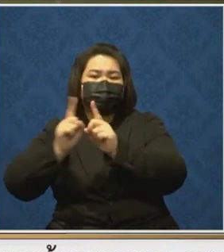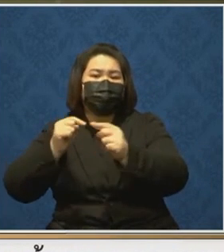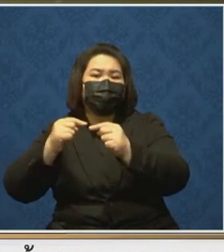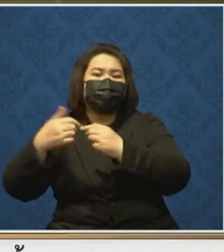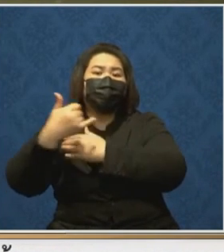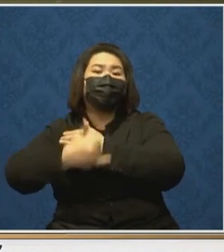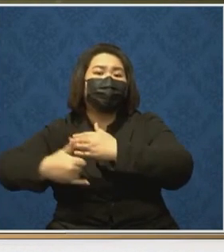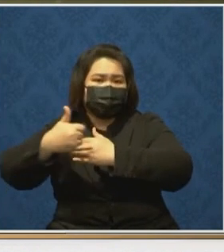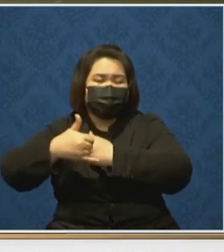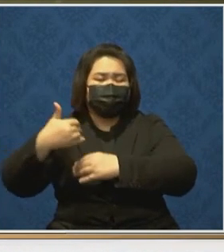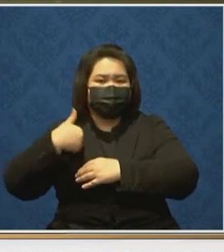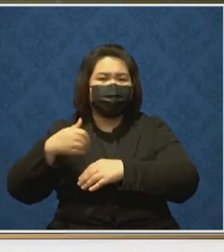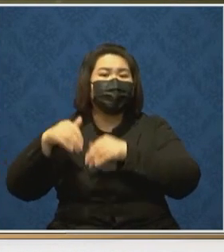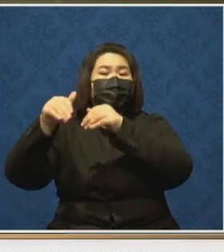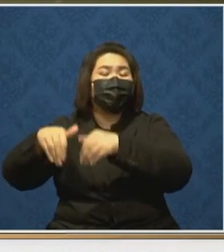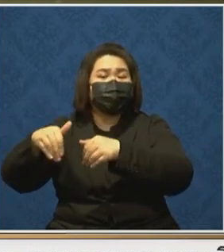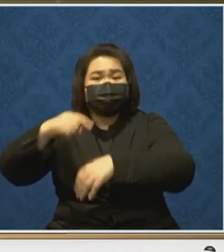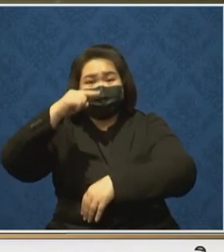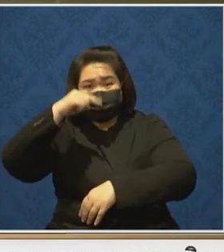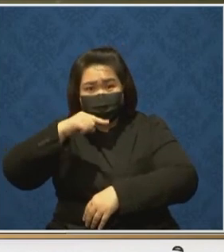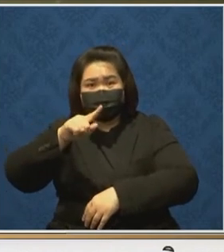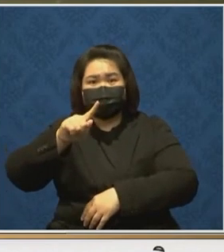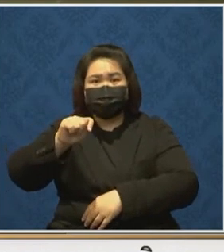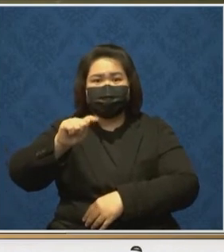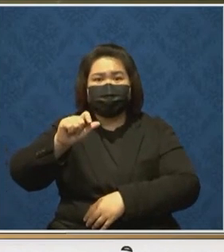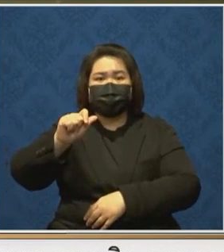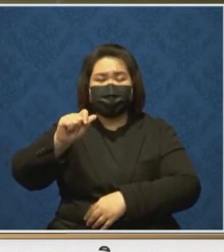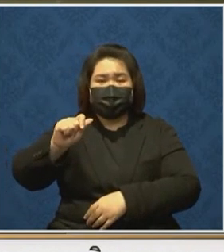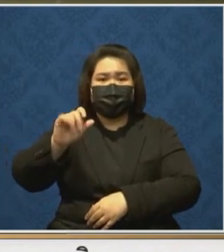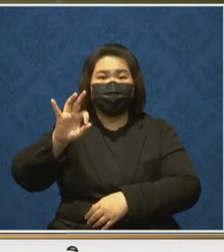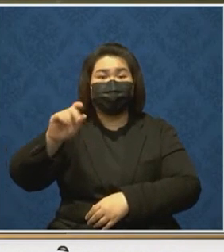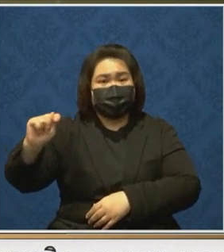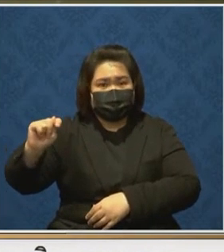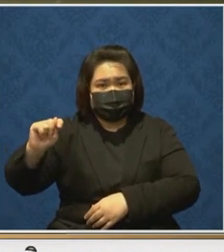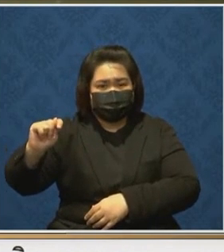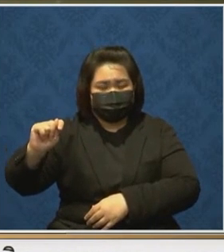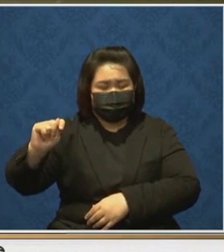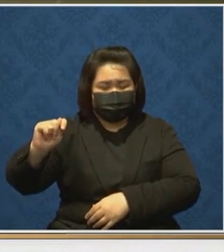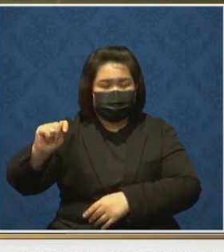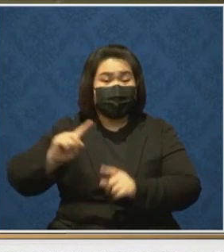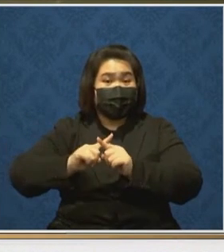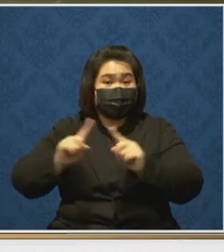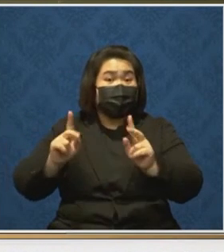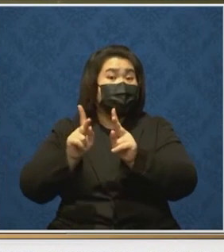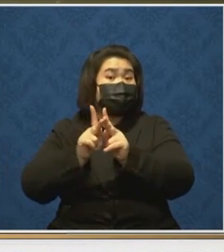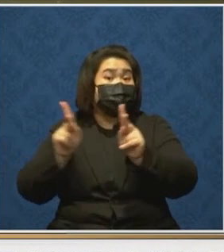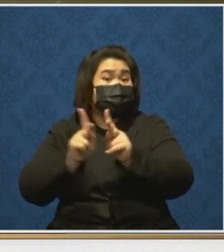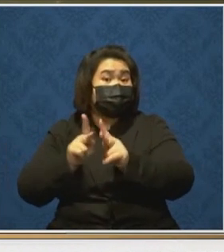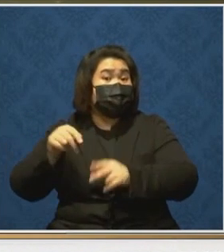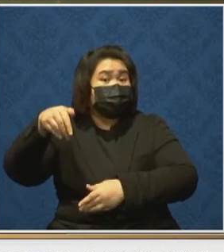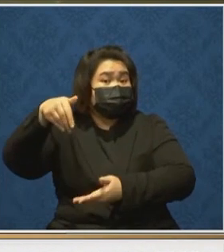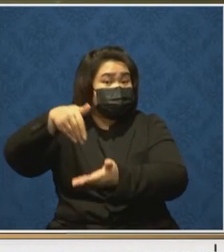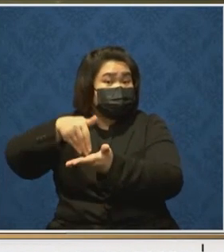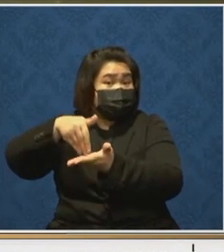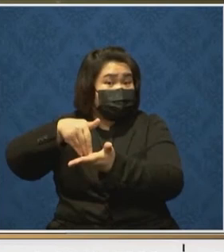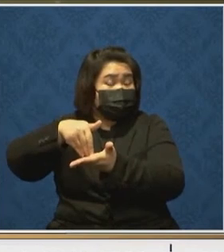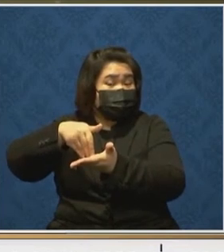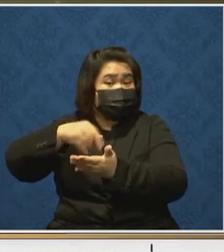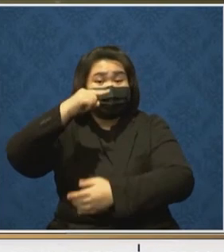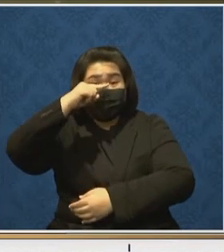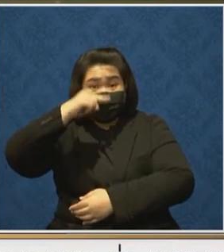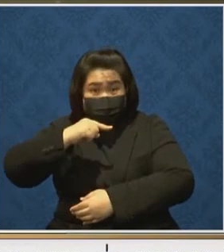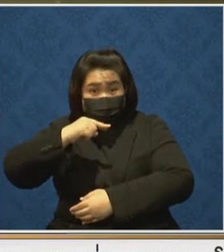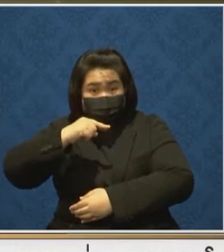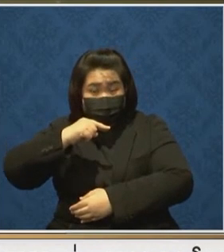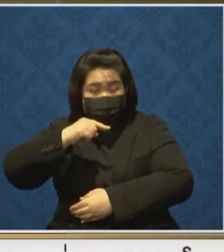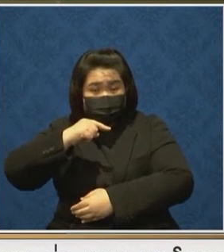ค้เซรีย์ไยออสเตรีย์หรอ TAFTAปรากฏวาคณะกมการดำเินการรงงบข้อพิภาทระหว่างไทยกับปิษั